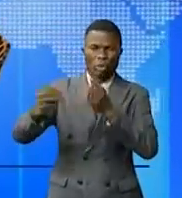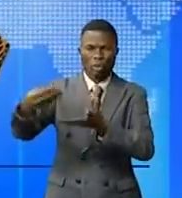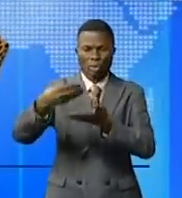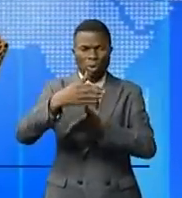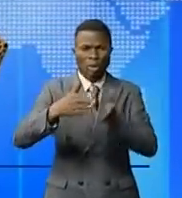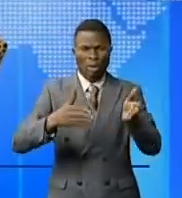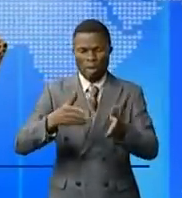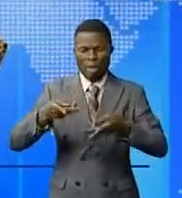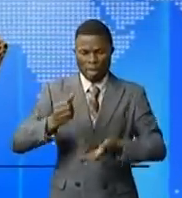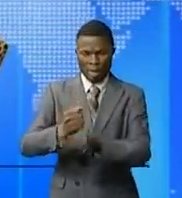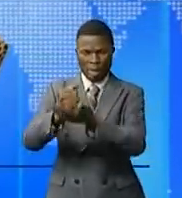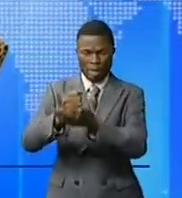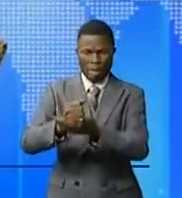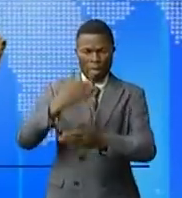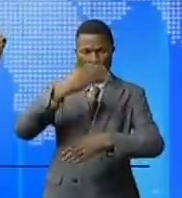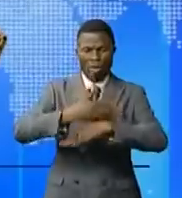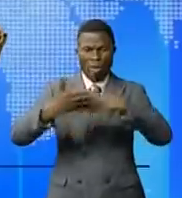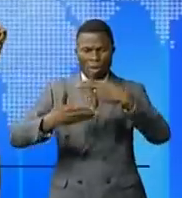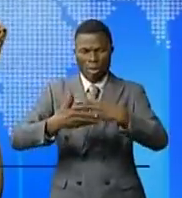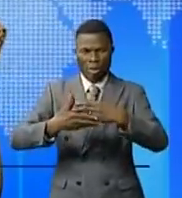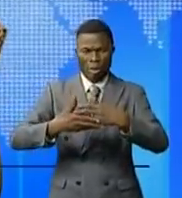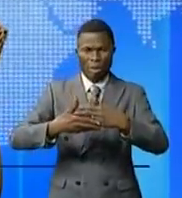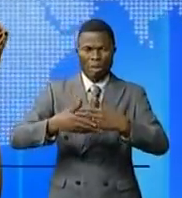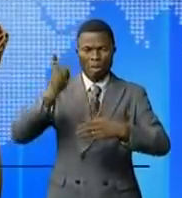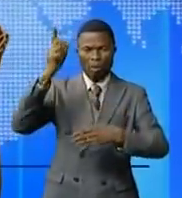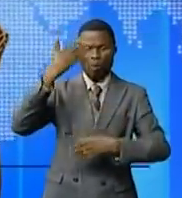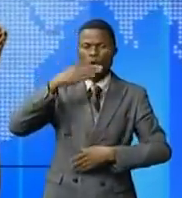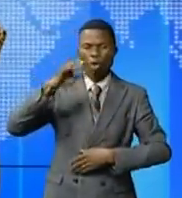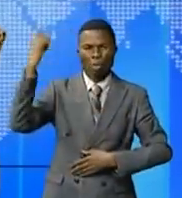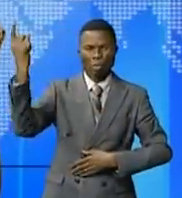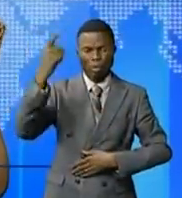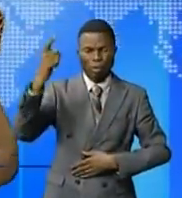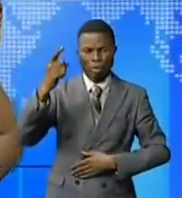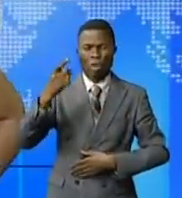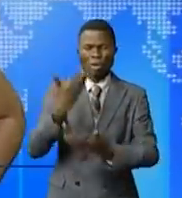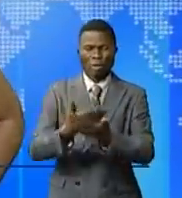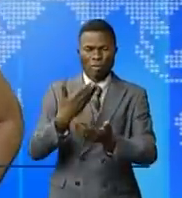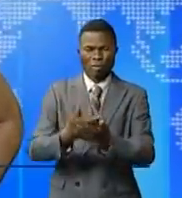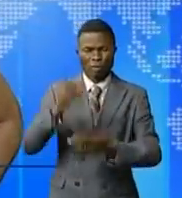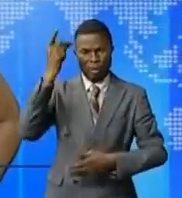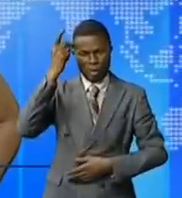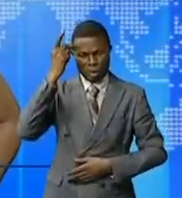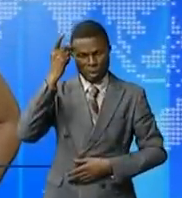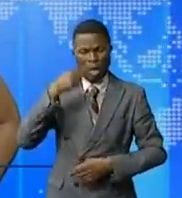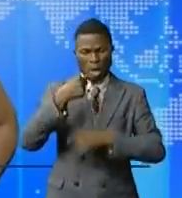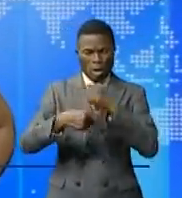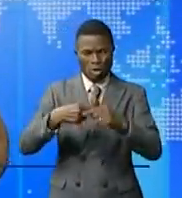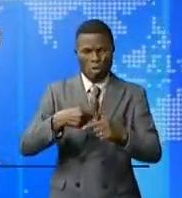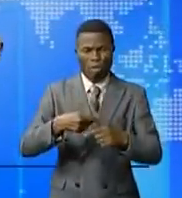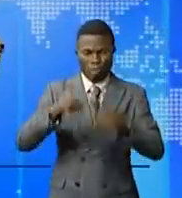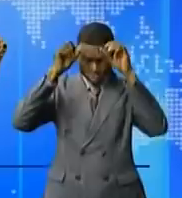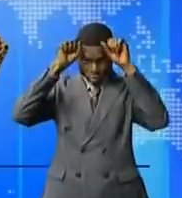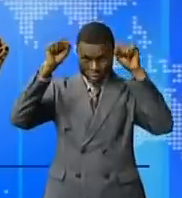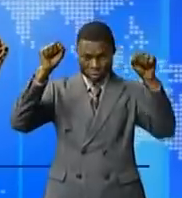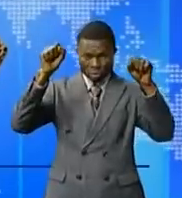fonds permettant à la construction du premier hôpital humanitaire et des urgences de Kinshasa. Coup d'envoi donné par le